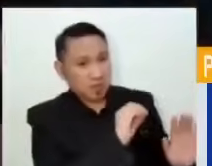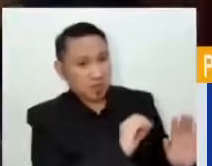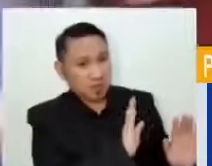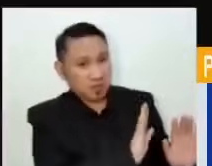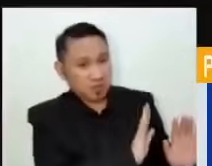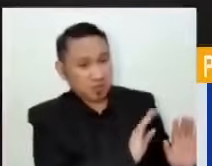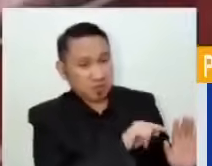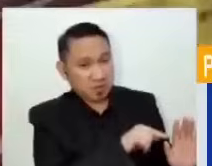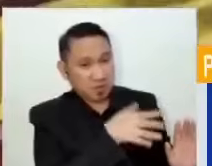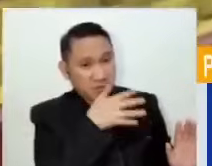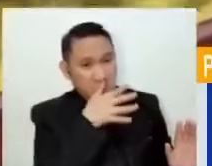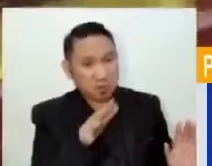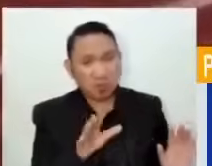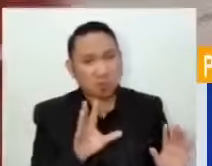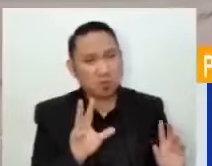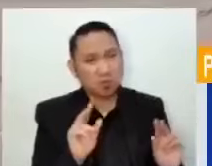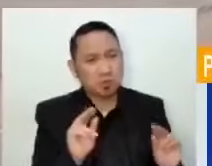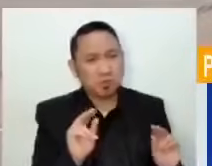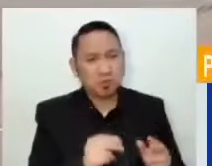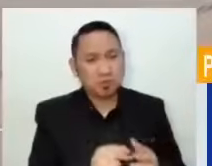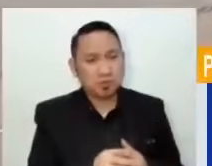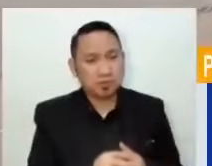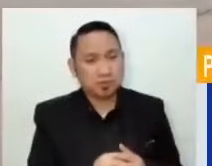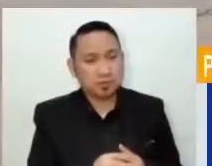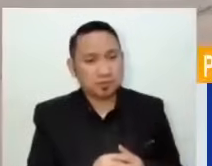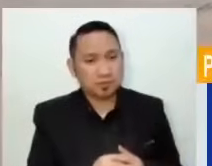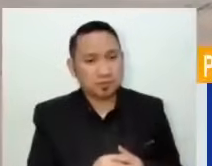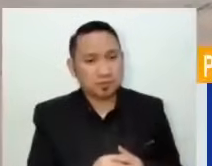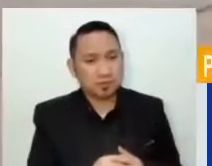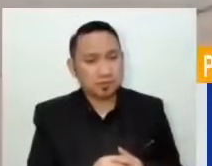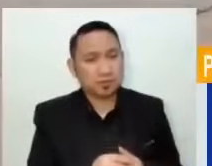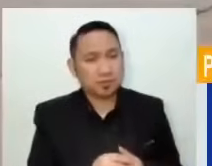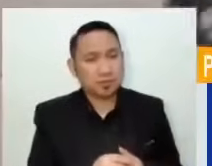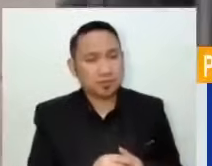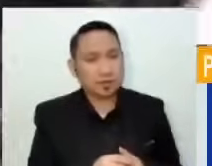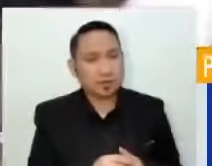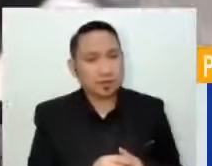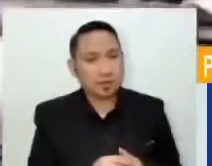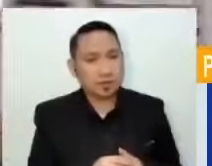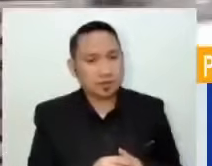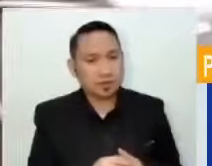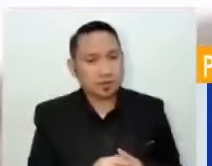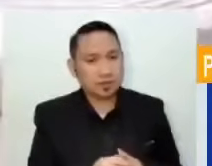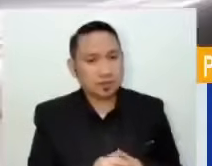naman po dapat yata na sundin ang gusto ni Mr. Balbuena.